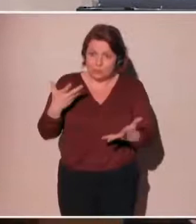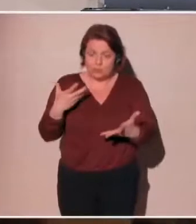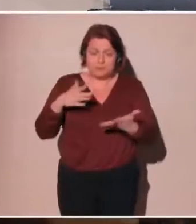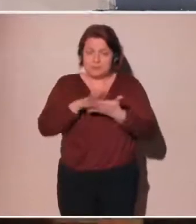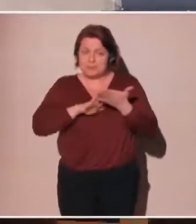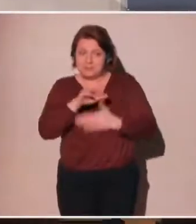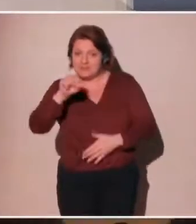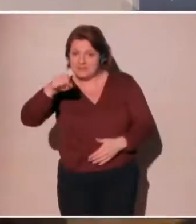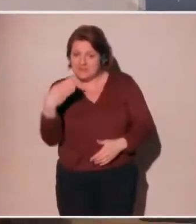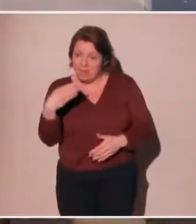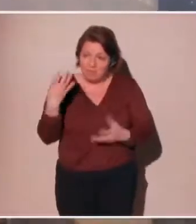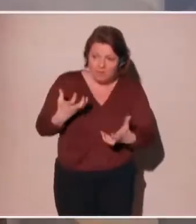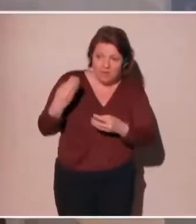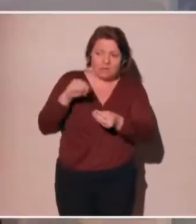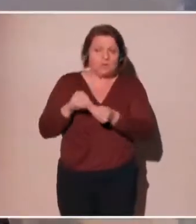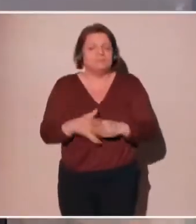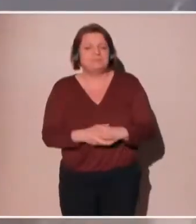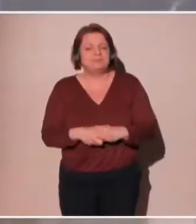Sam, vous voulez ajouter quelque chose?